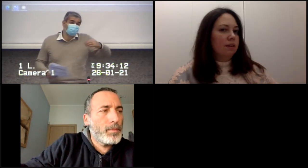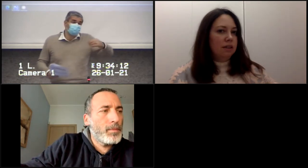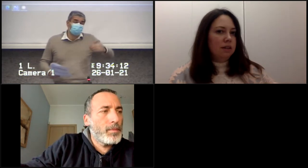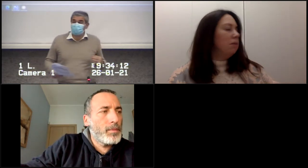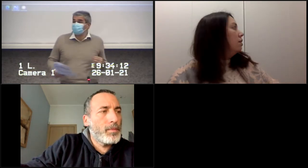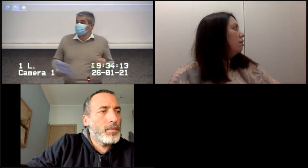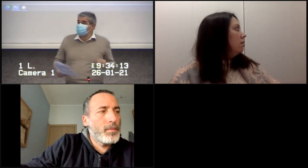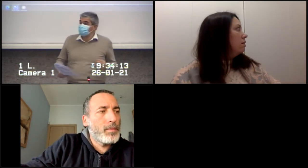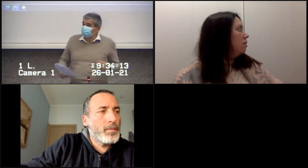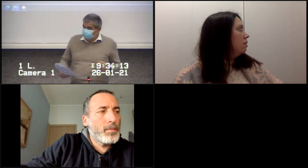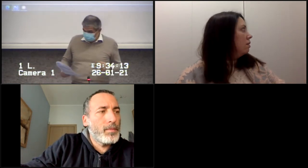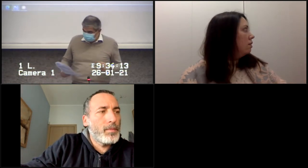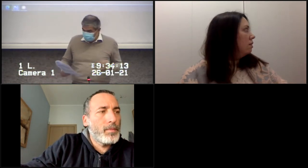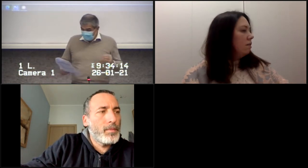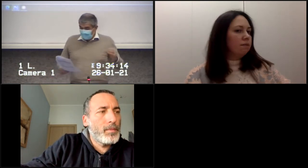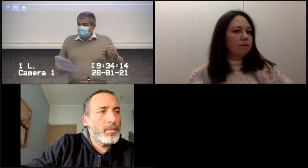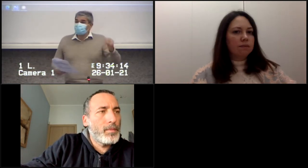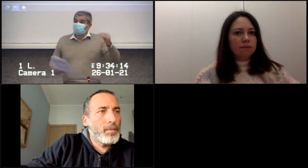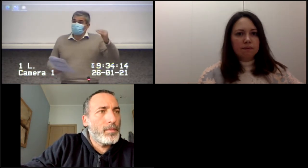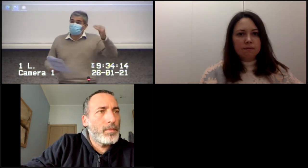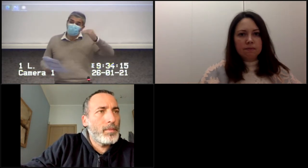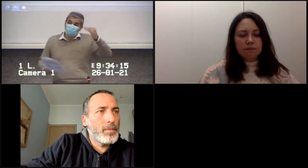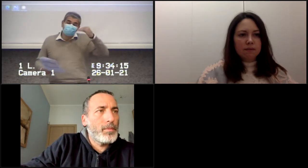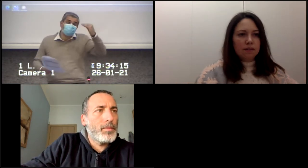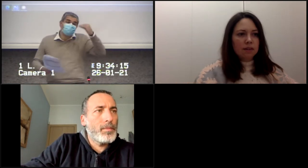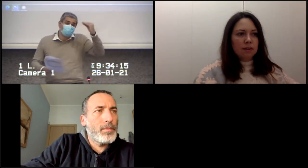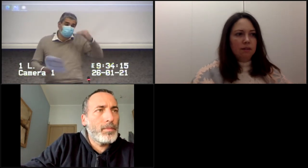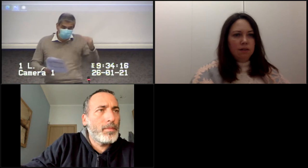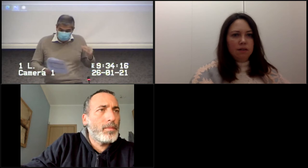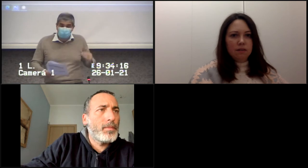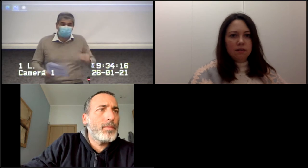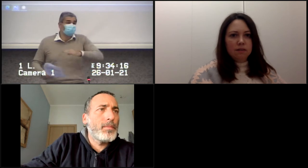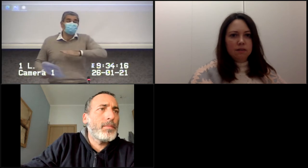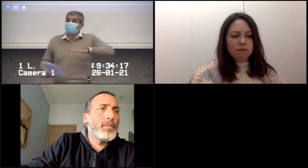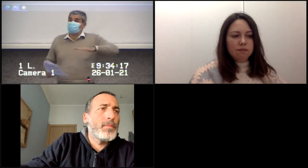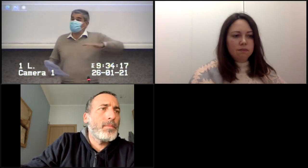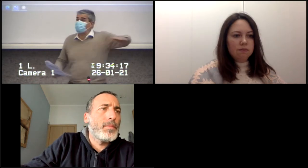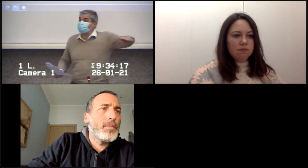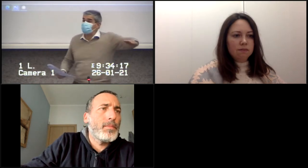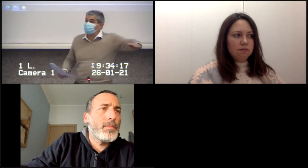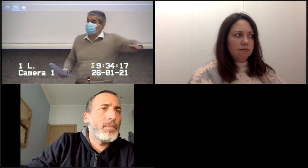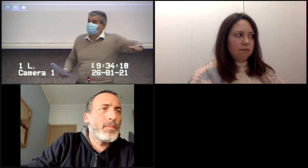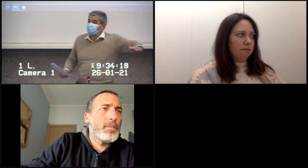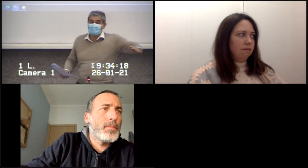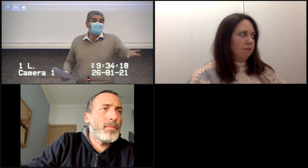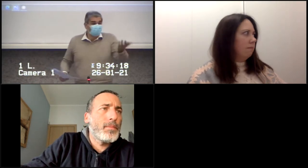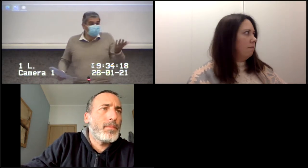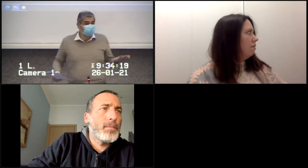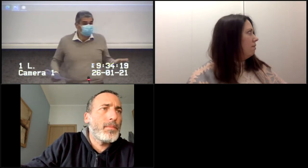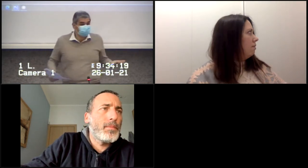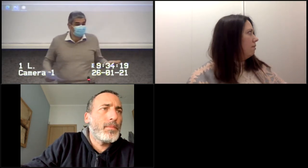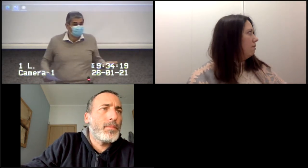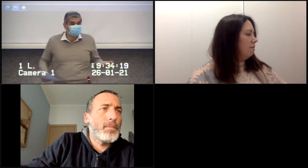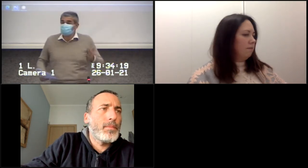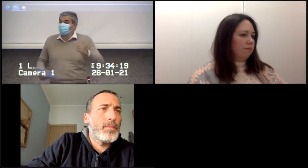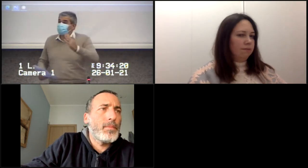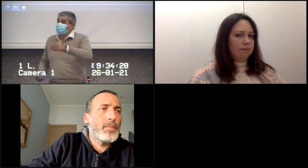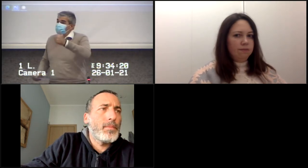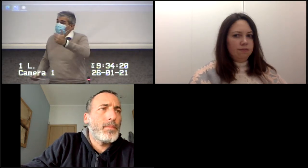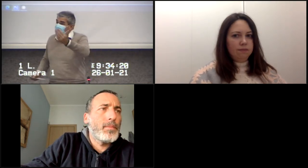ulteriore sconto premiale del 5% se nelle opere di bonifica io uso la tracciabilità. Costa.